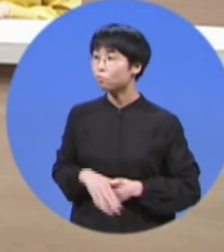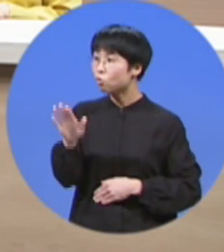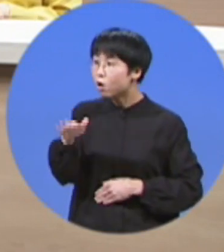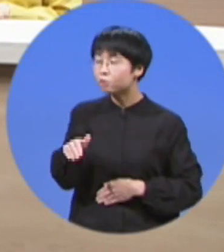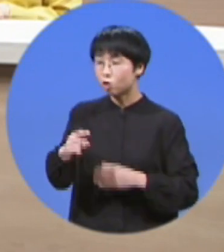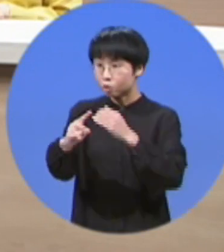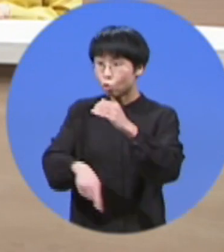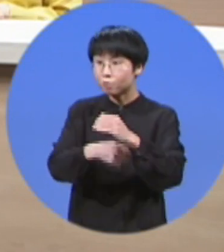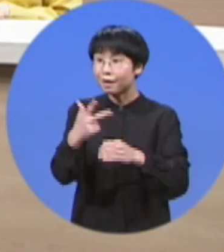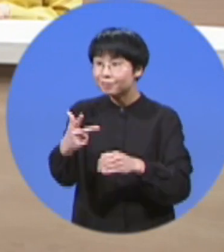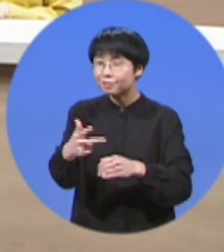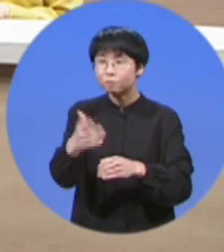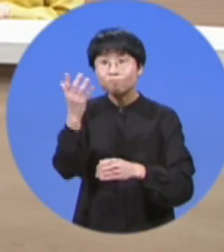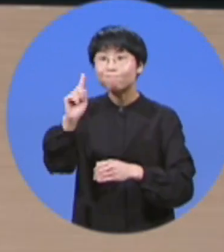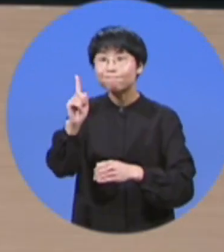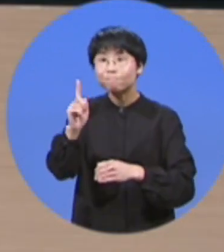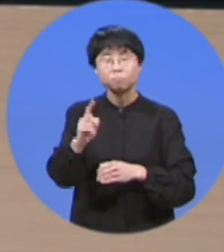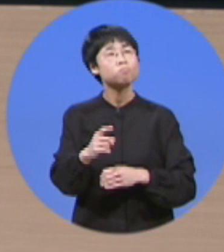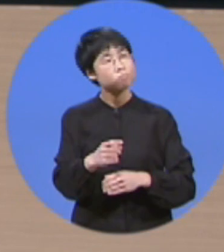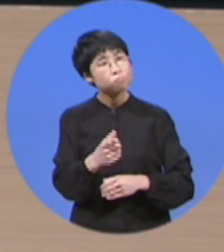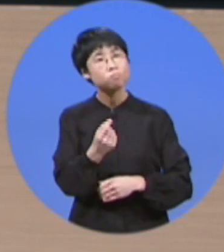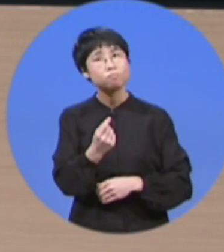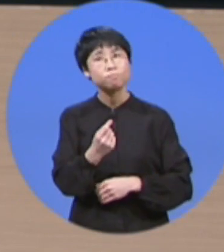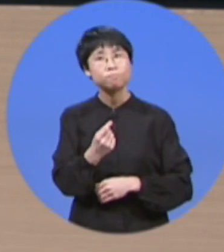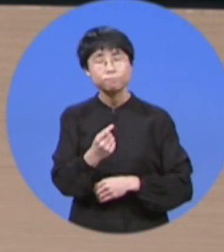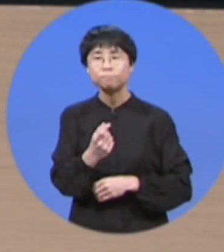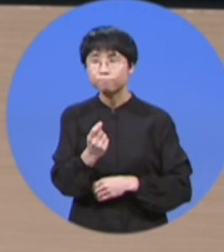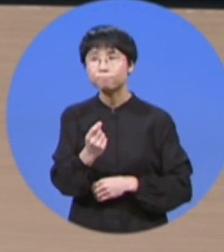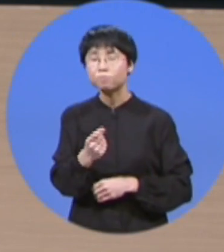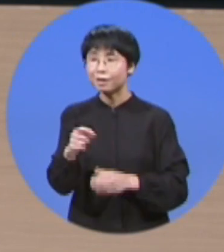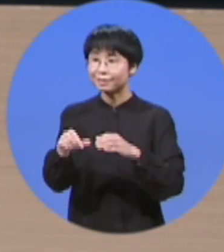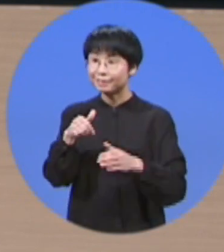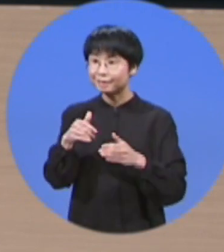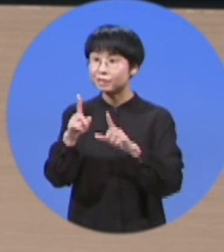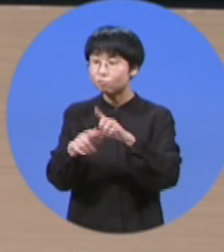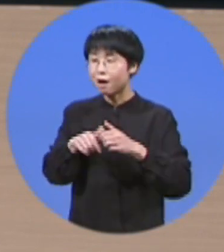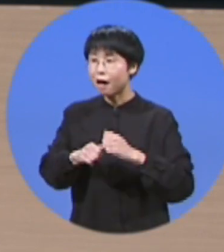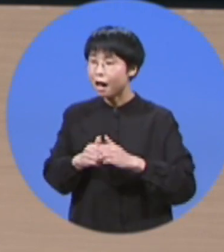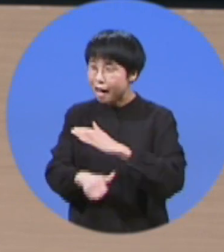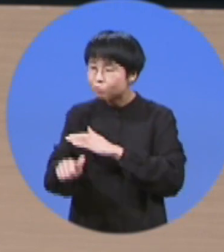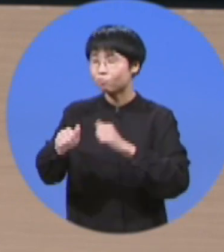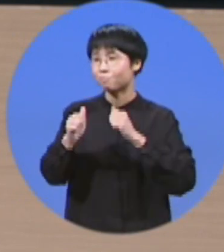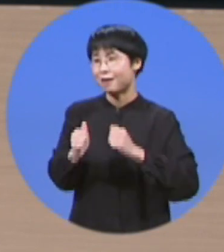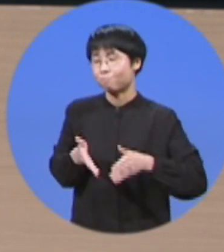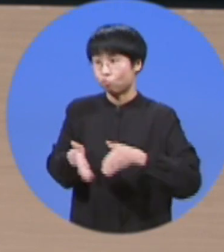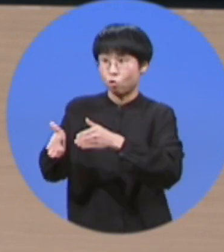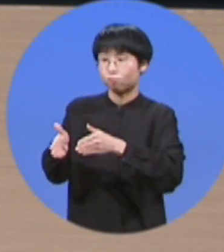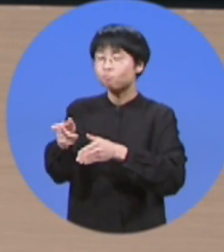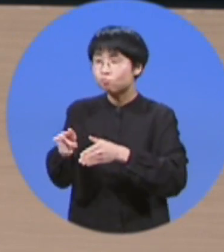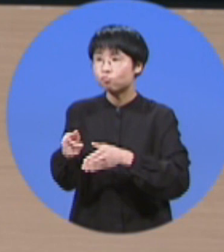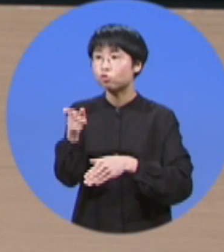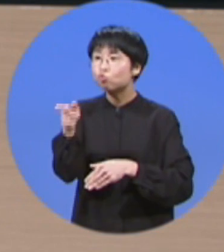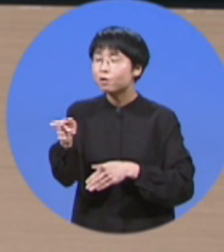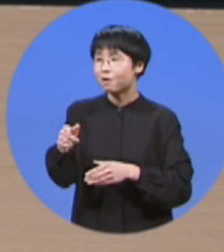袖ヶ浦市といえば何を思い浮かべますか？ そうですね、千葉アクアラインマラソンのコースになっていて、ゆなちゃんがリポ